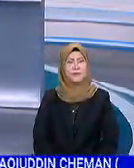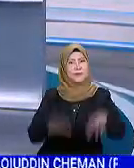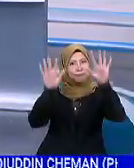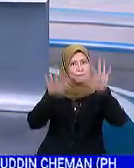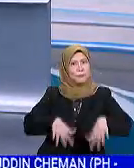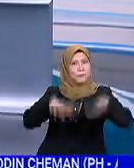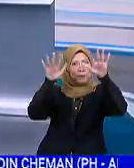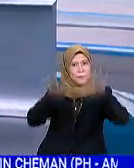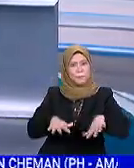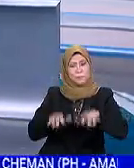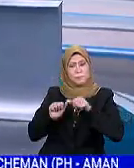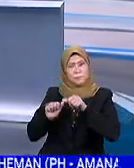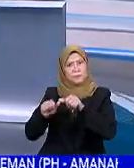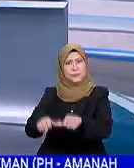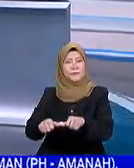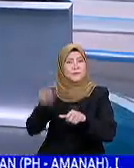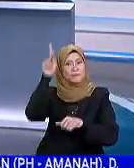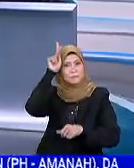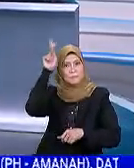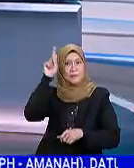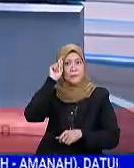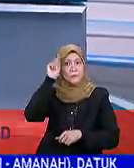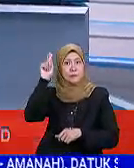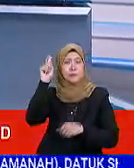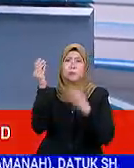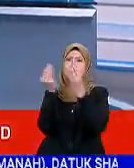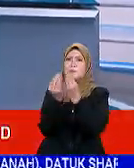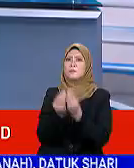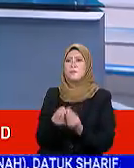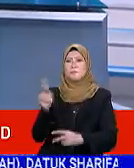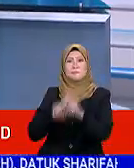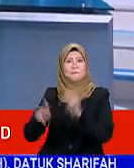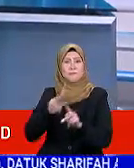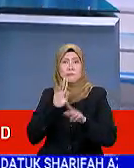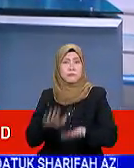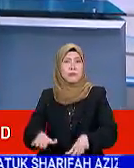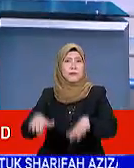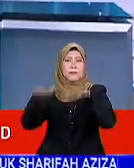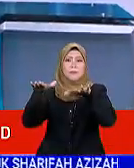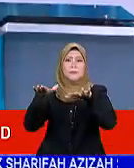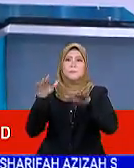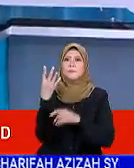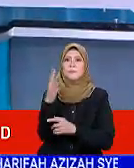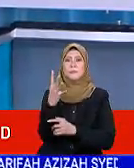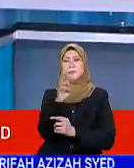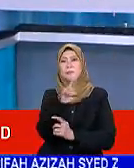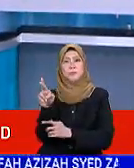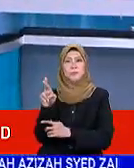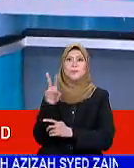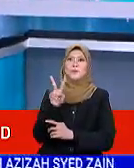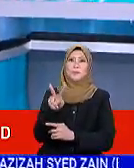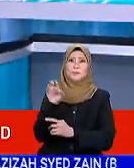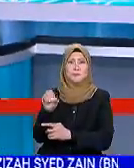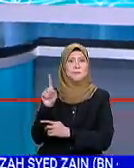Hujan lebat berterusan di Kelantan dan Terengganu mengakibatkan jumlah penduduk terjejas banjir meningkat kepada